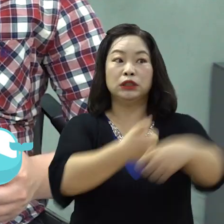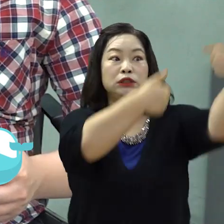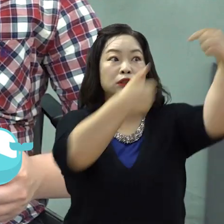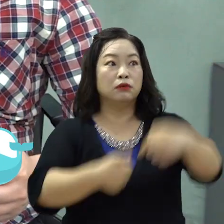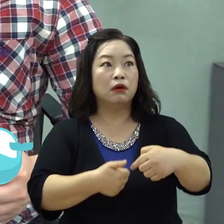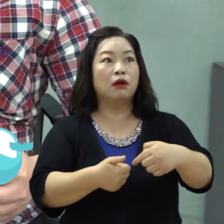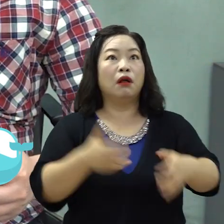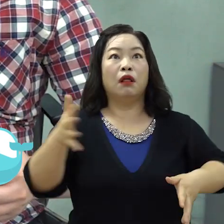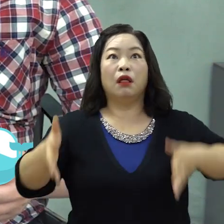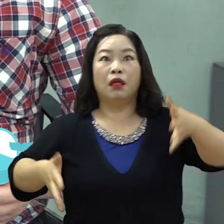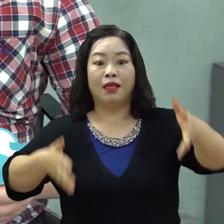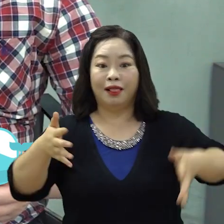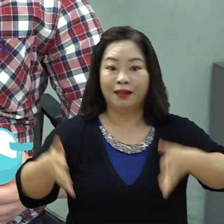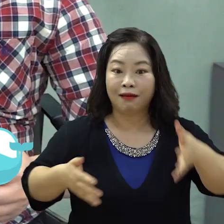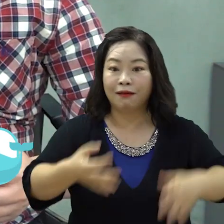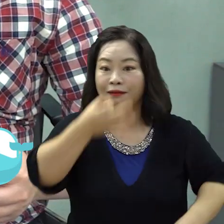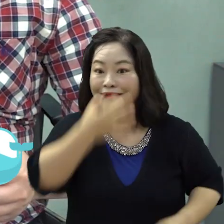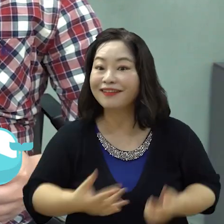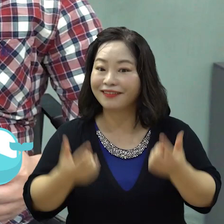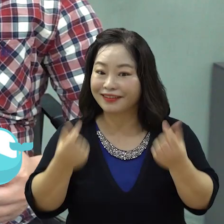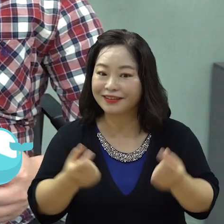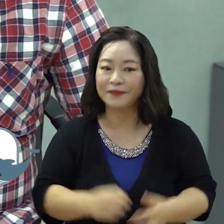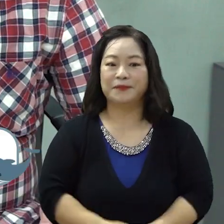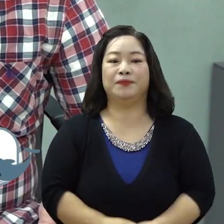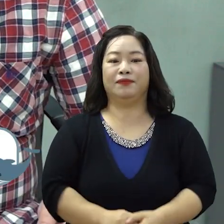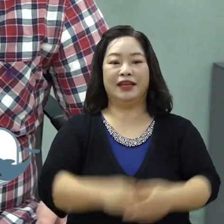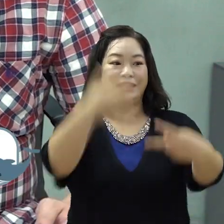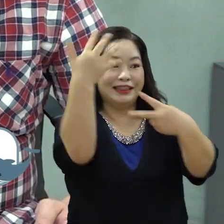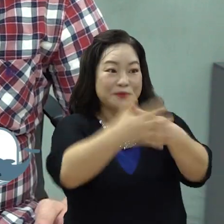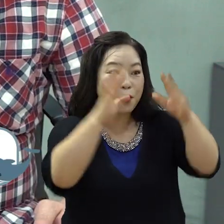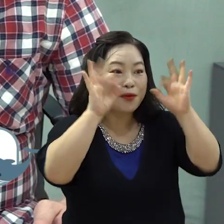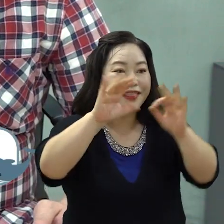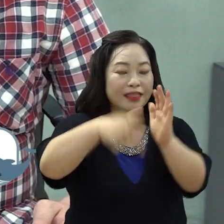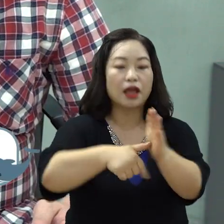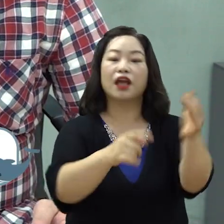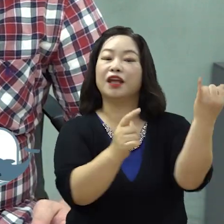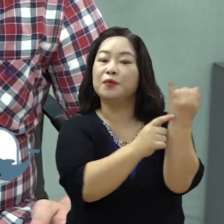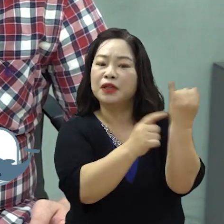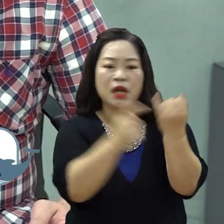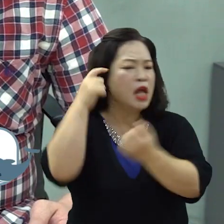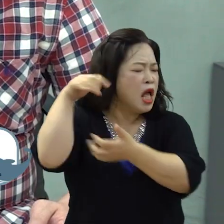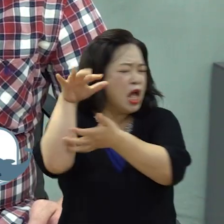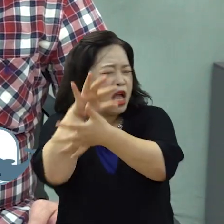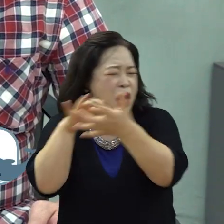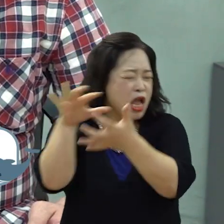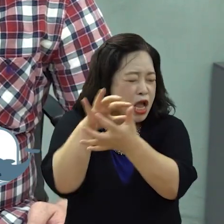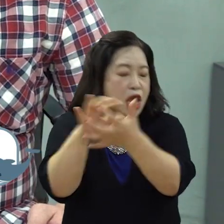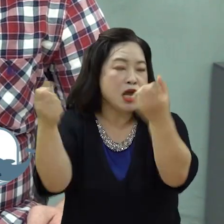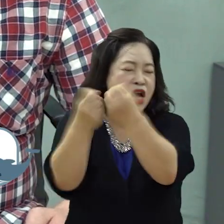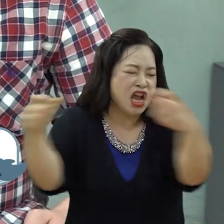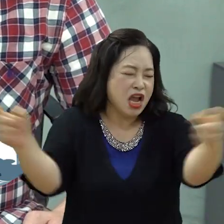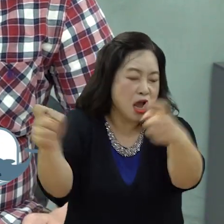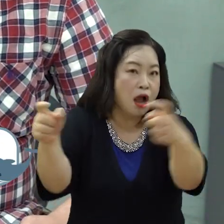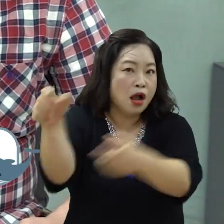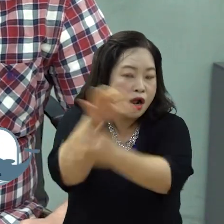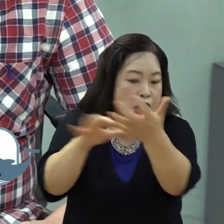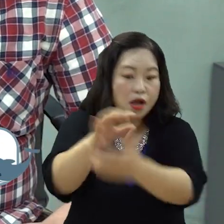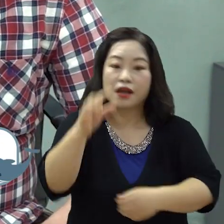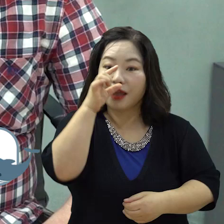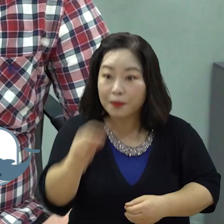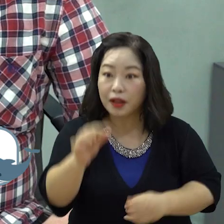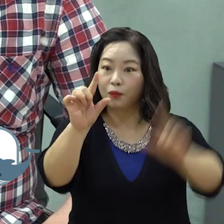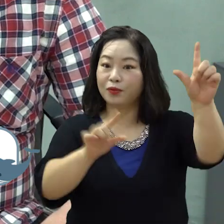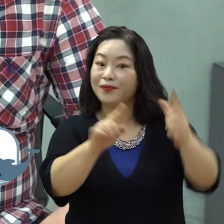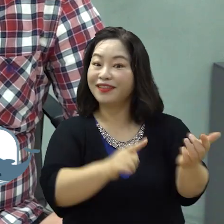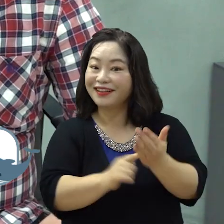일하는 일자리 같은 거는 좀 힘든 것 같아요, 아직. 드라마에서 보면은 우영우가 시끄러운 소리나 막 싸우는 소리 이런 거에 엄청